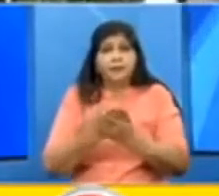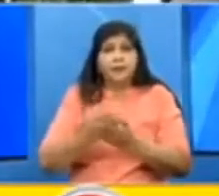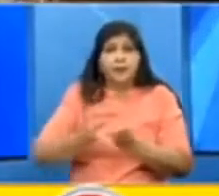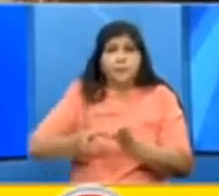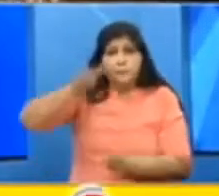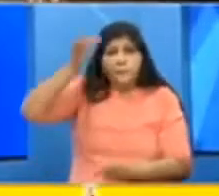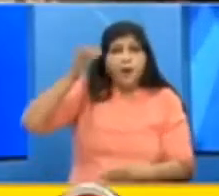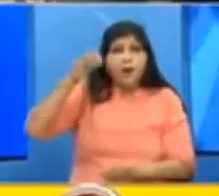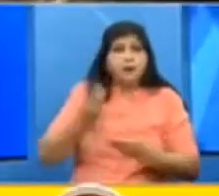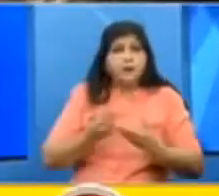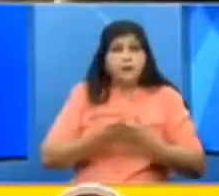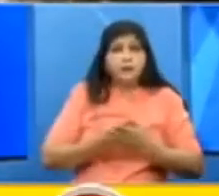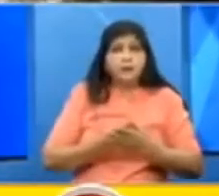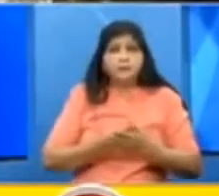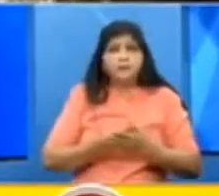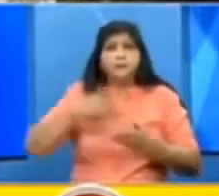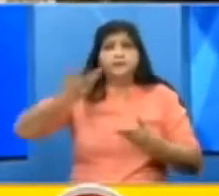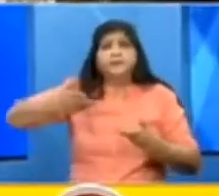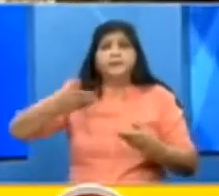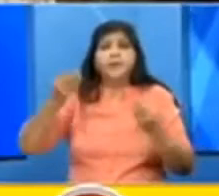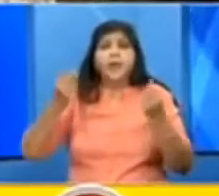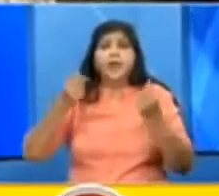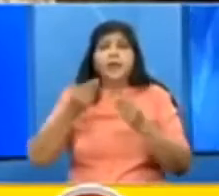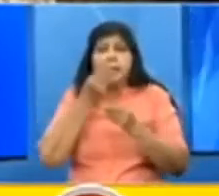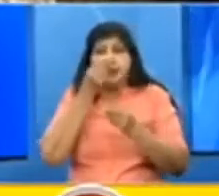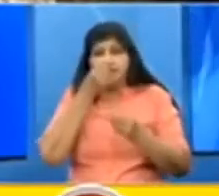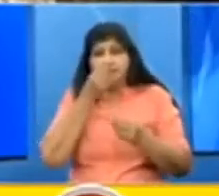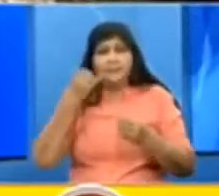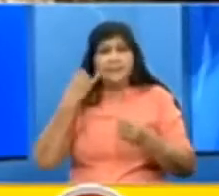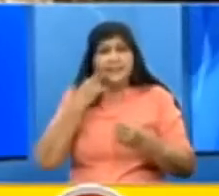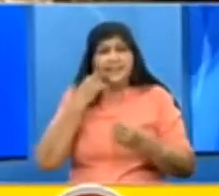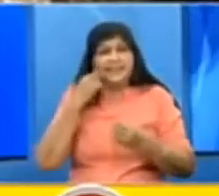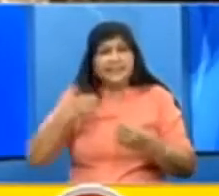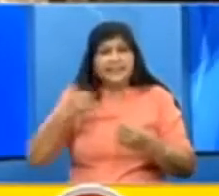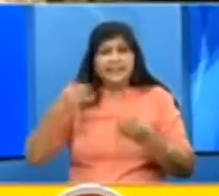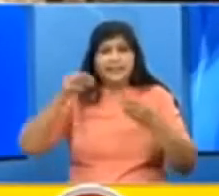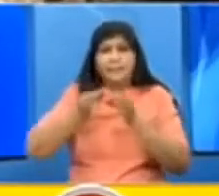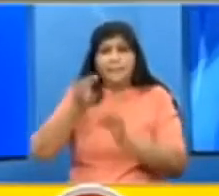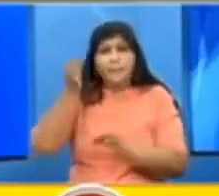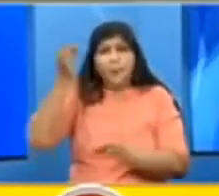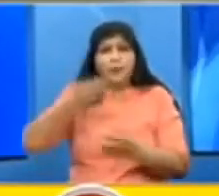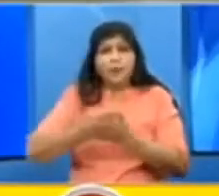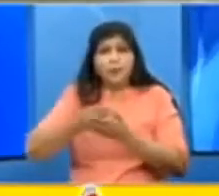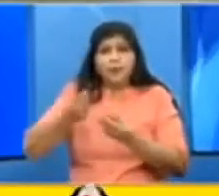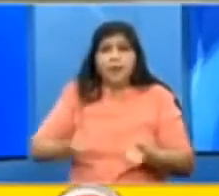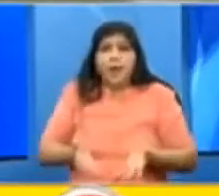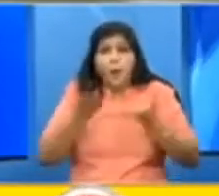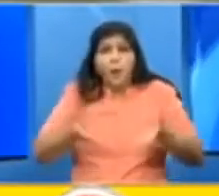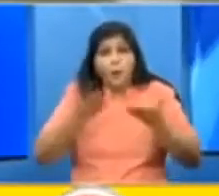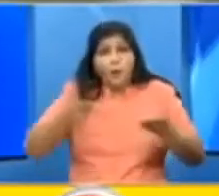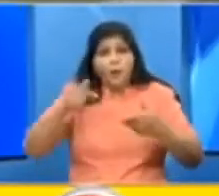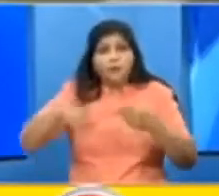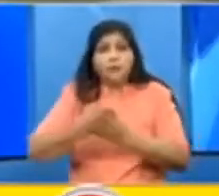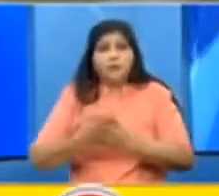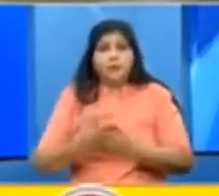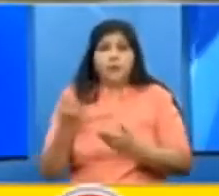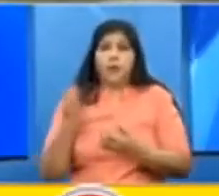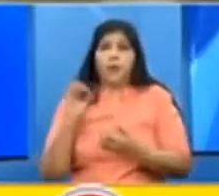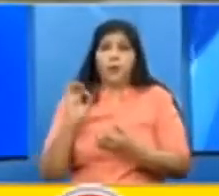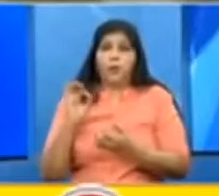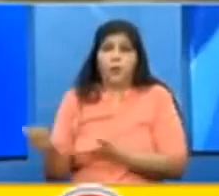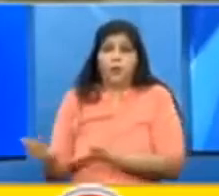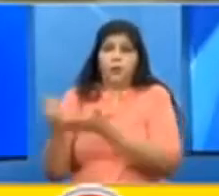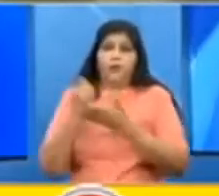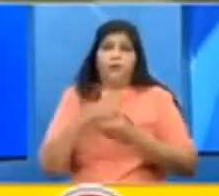पहले नीम और दूसरे औषधीय पौधों के साथ उबाला जाता है। इससे इनमें औषधीय गुण भी आते हैं।